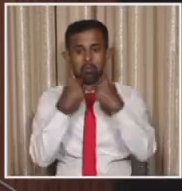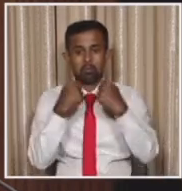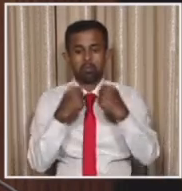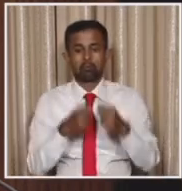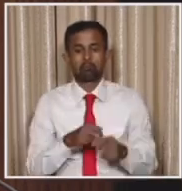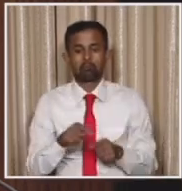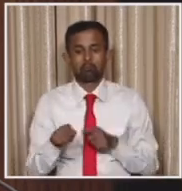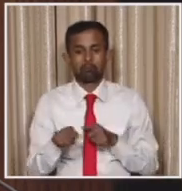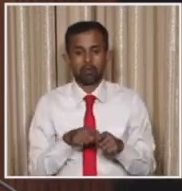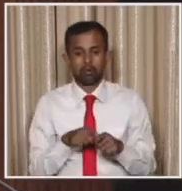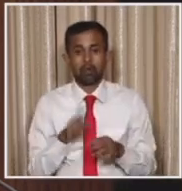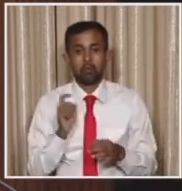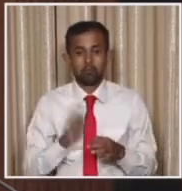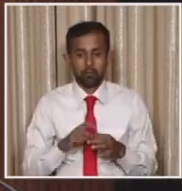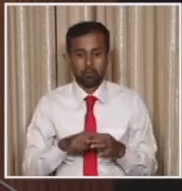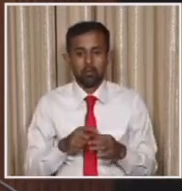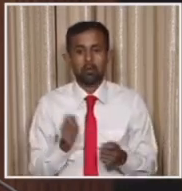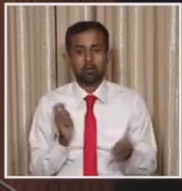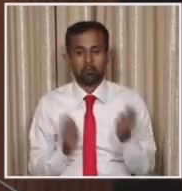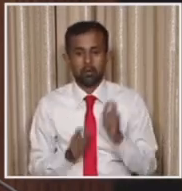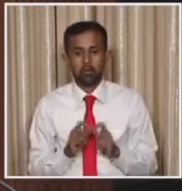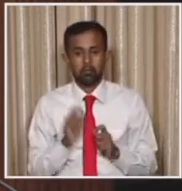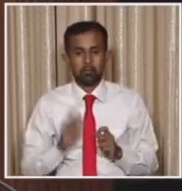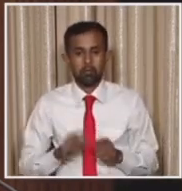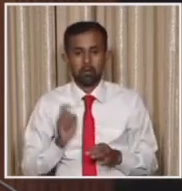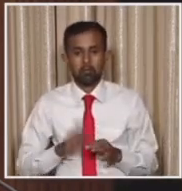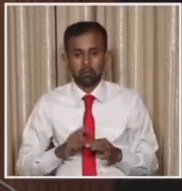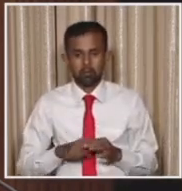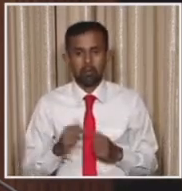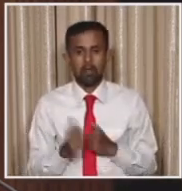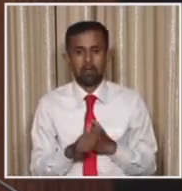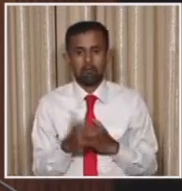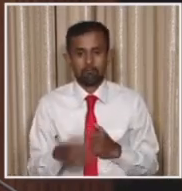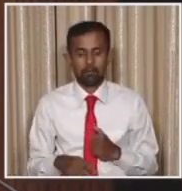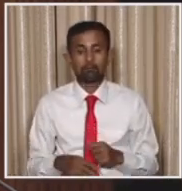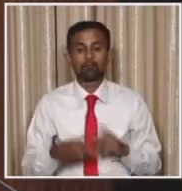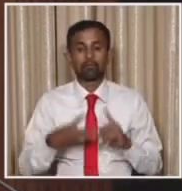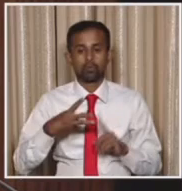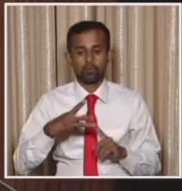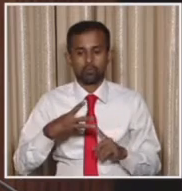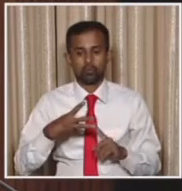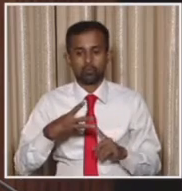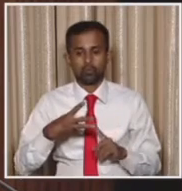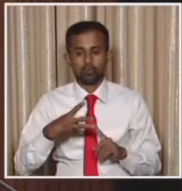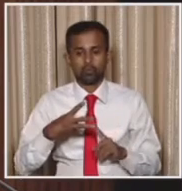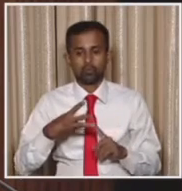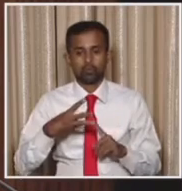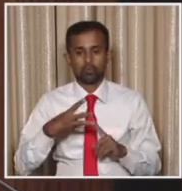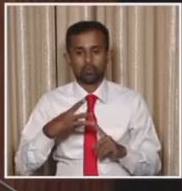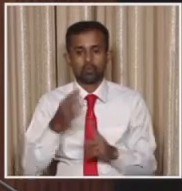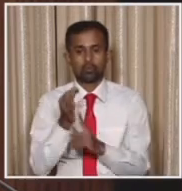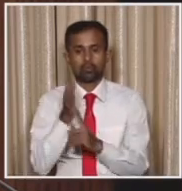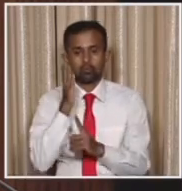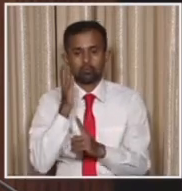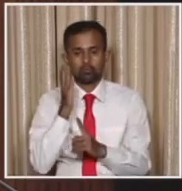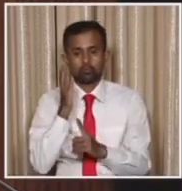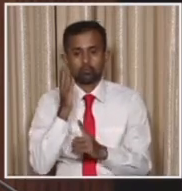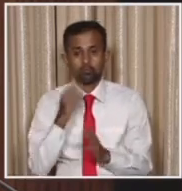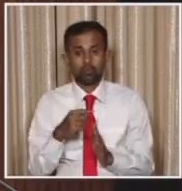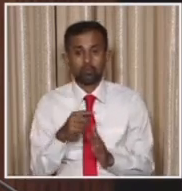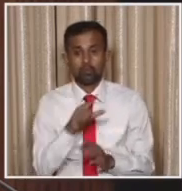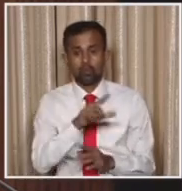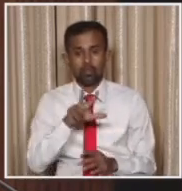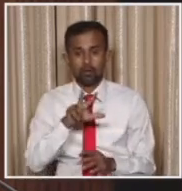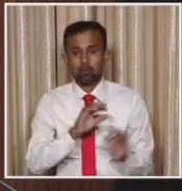කරන කාරණාවක් බවට මේ ක්‍රිකට් බෝඩ්ඩගේ ප්‍රශ්නය නිර්මාණය වෙලා තියෙනවා. තුන්වෙනිම විධායක මේ රටේ